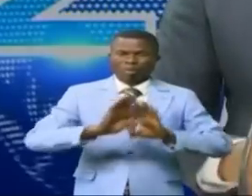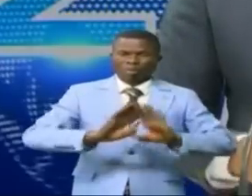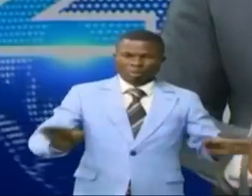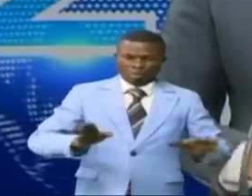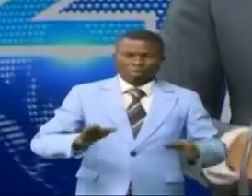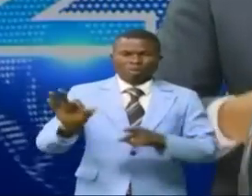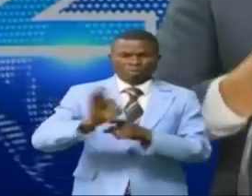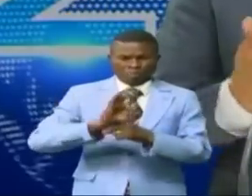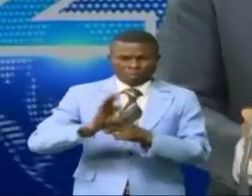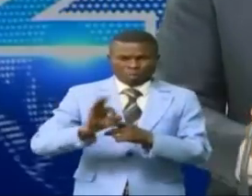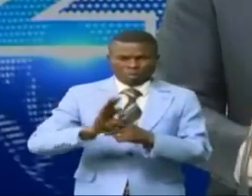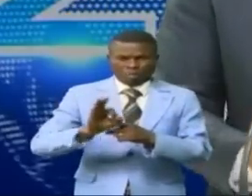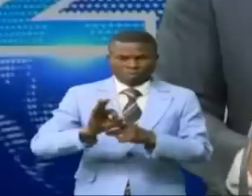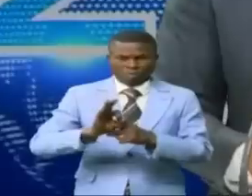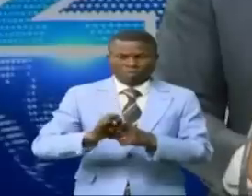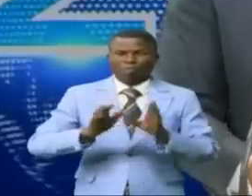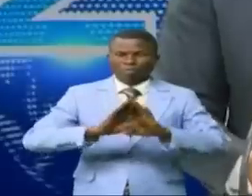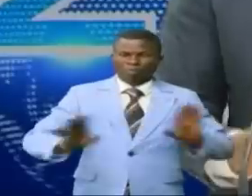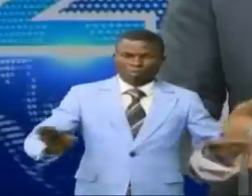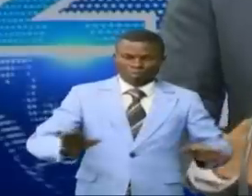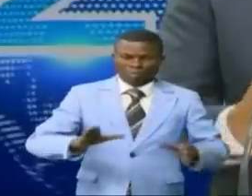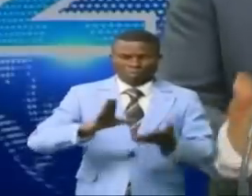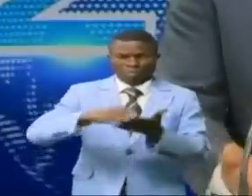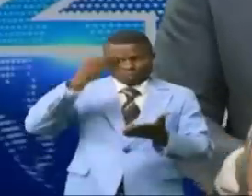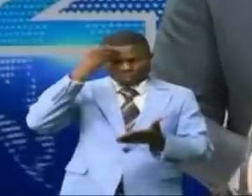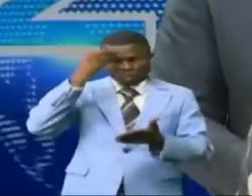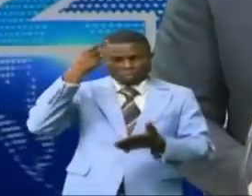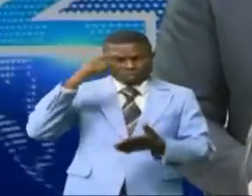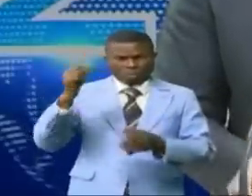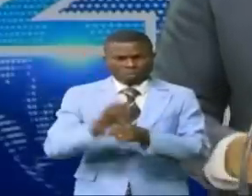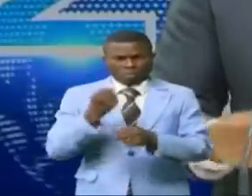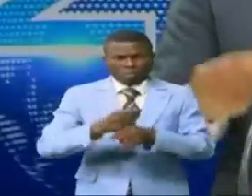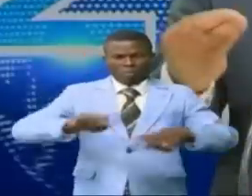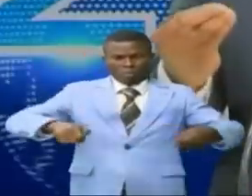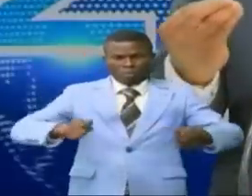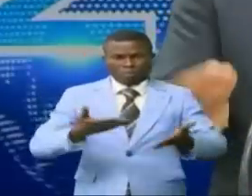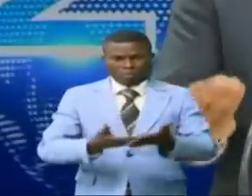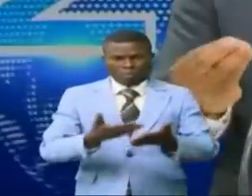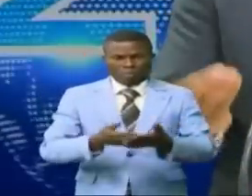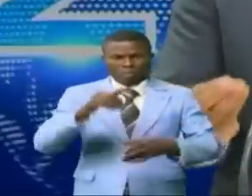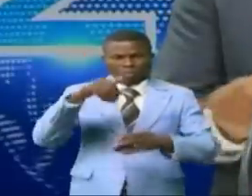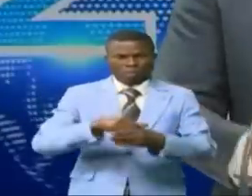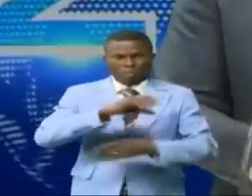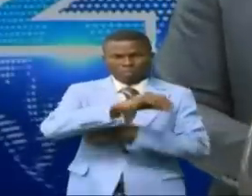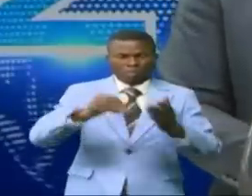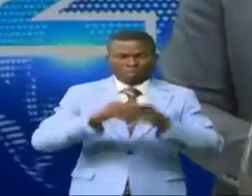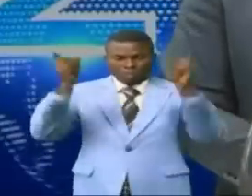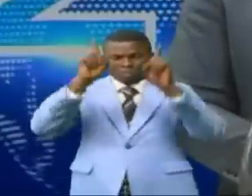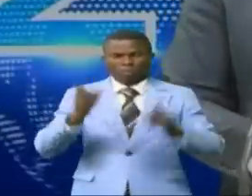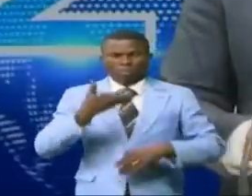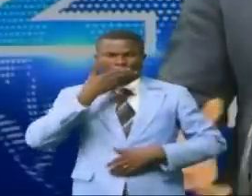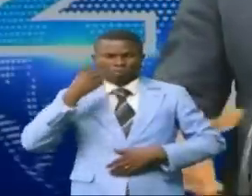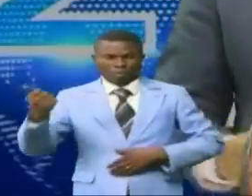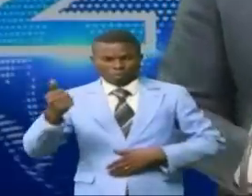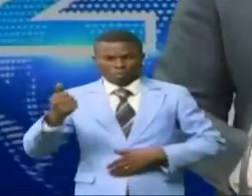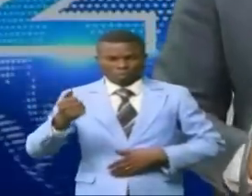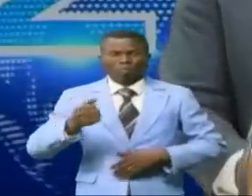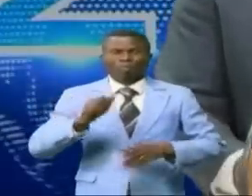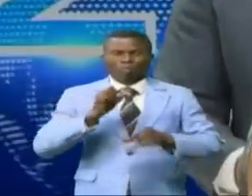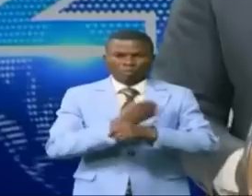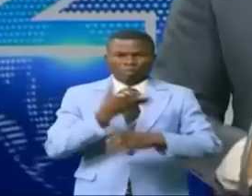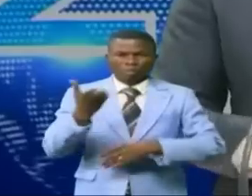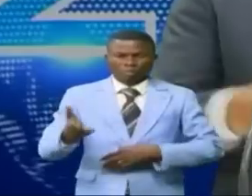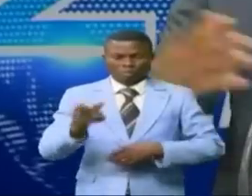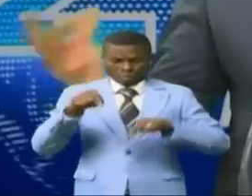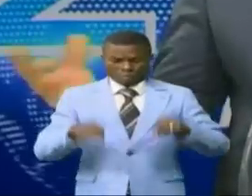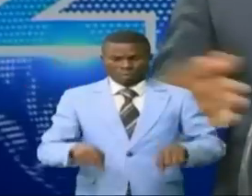et formations, les compétences requises pour les métiers de la batterie. Et donc, c'est au niveau du Centre africain d'excellence que cela est fait. Et à ce